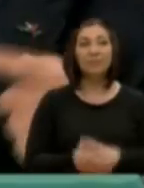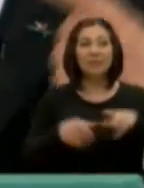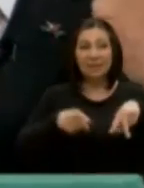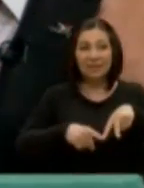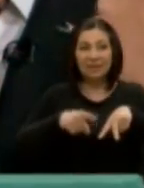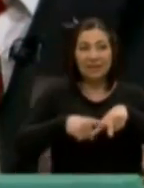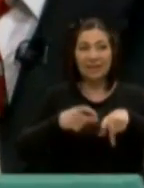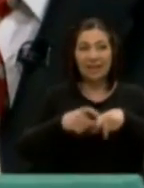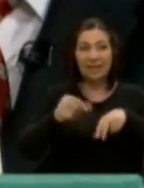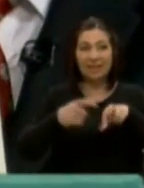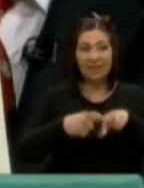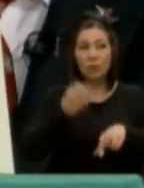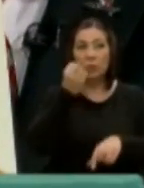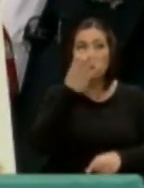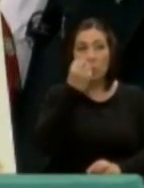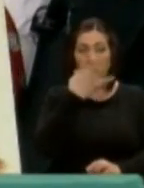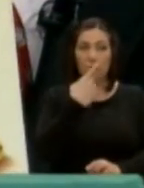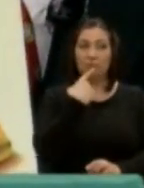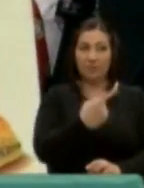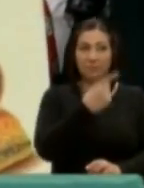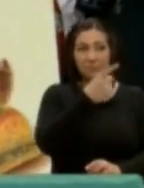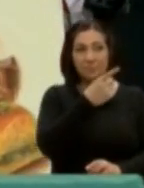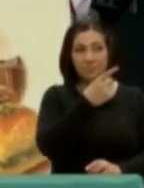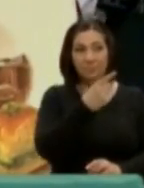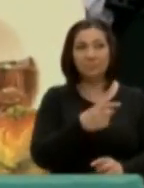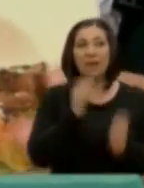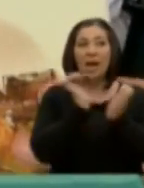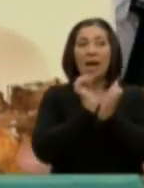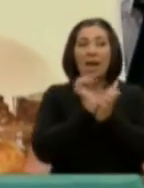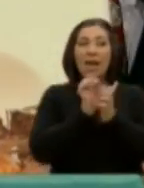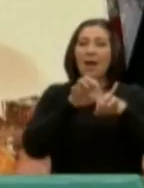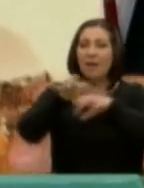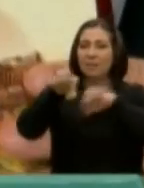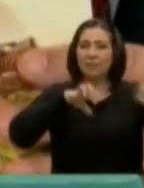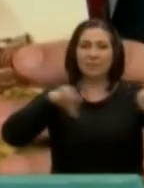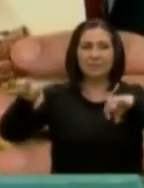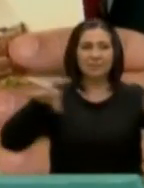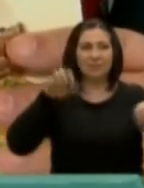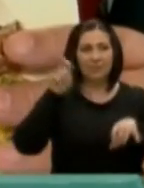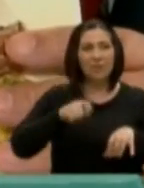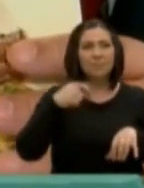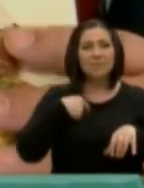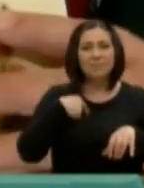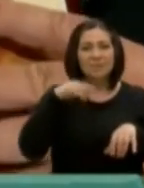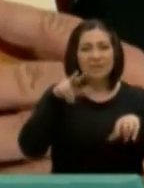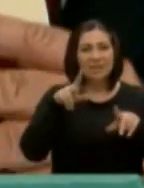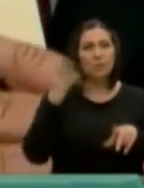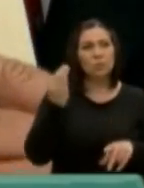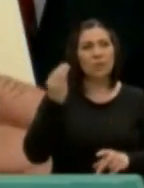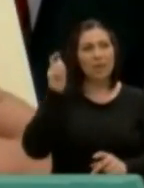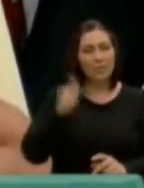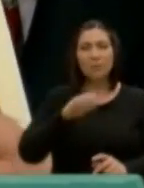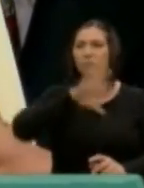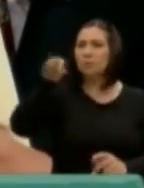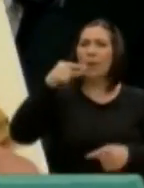Güllü de işte bir isim marka olarak ve aile markası olarak böyle ayırdık. Ama diğer yapan, en az bizim kadar güzel yapan tüm